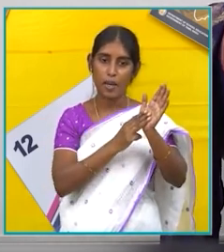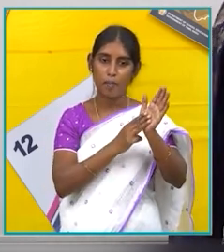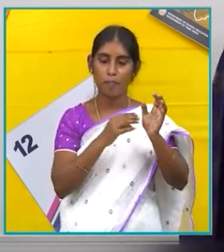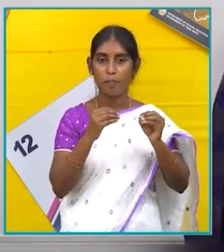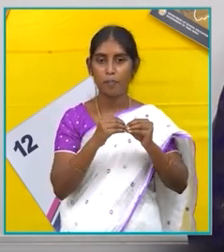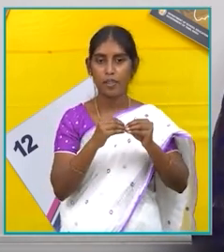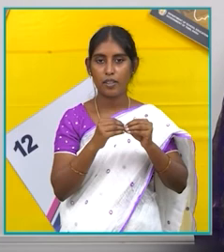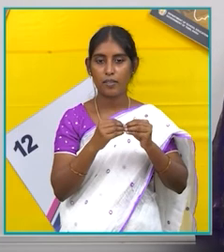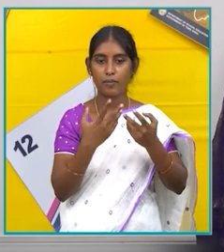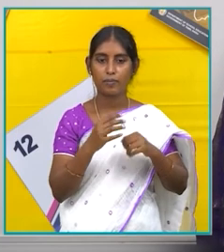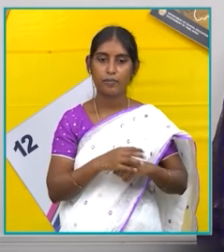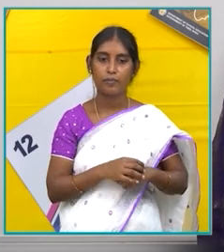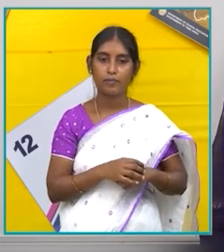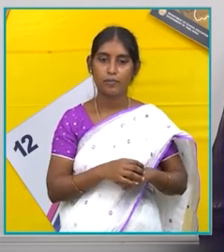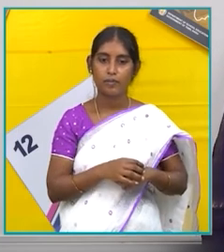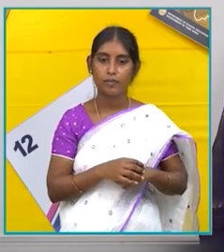ஏஎம்பி.